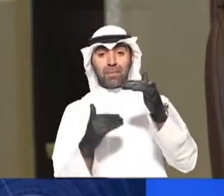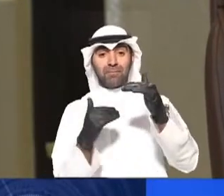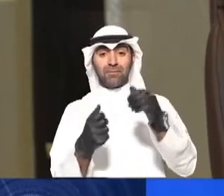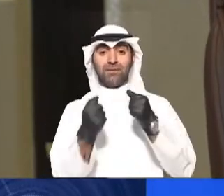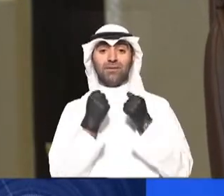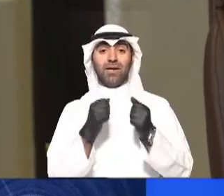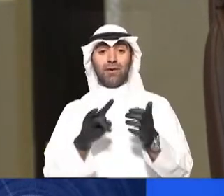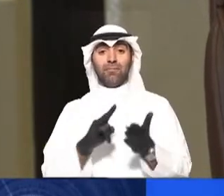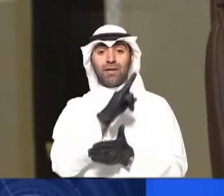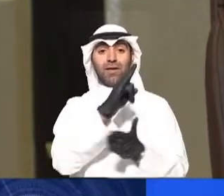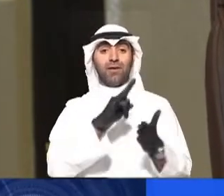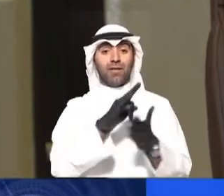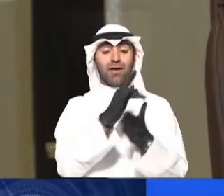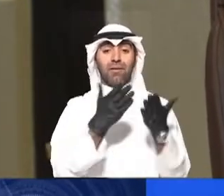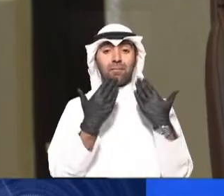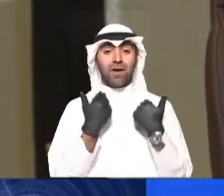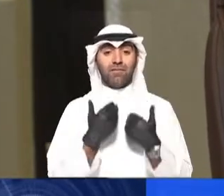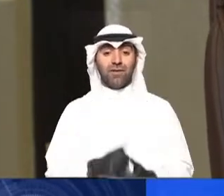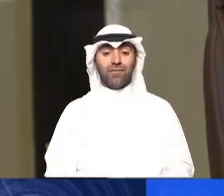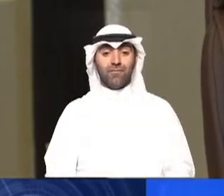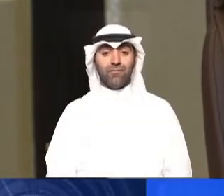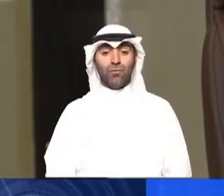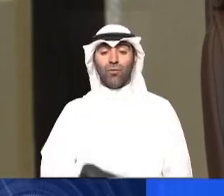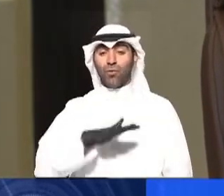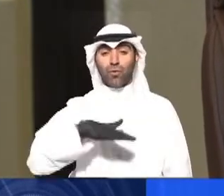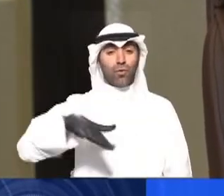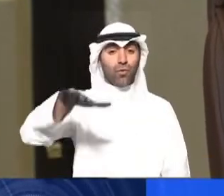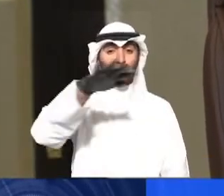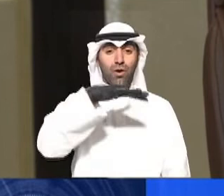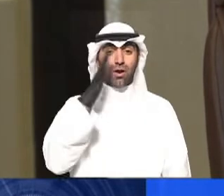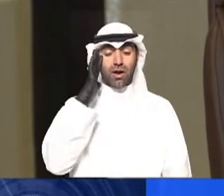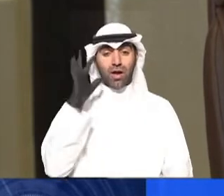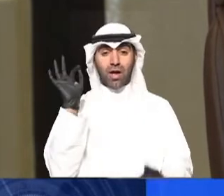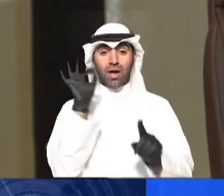تعرض لها قطاع الطيران المدني. كما أنتم عارفين في العالم أول قطاع